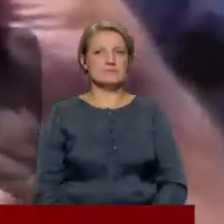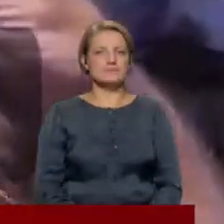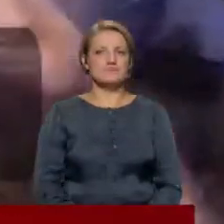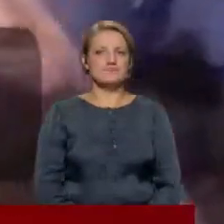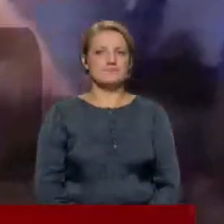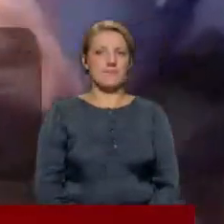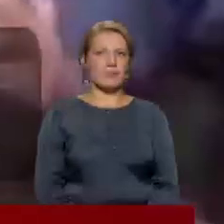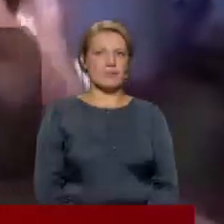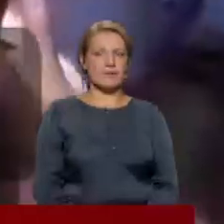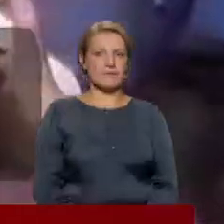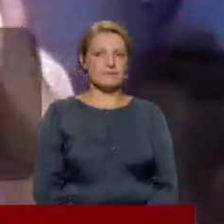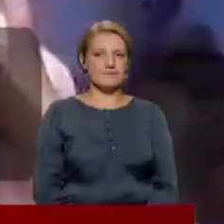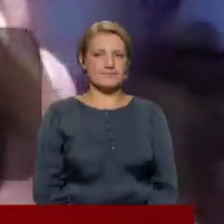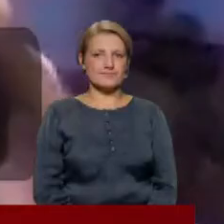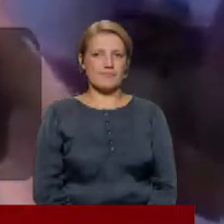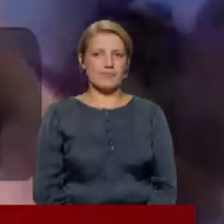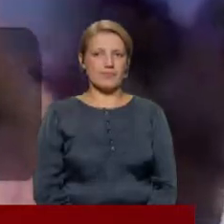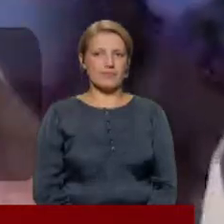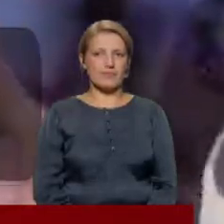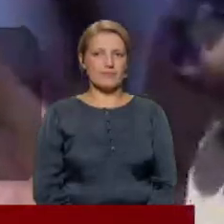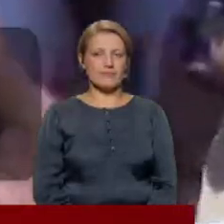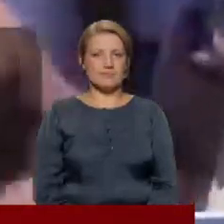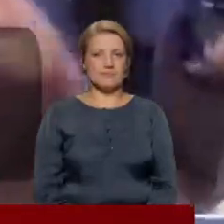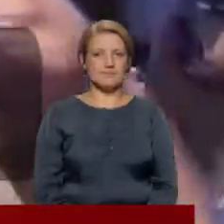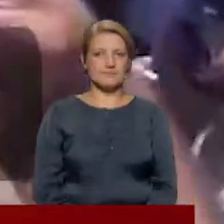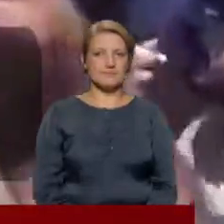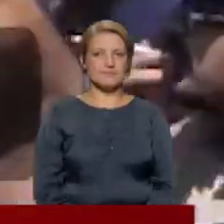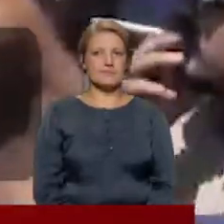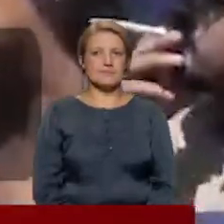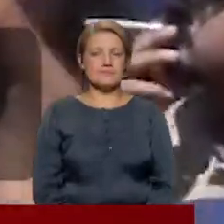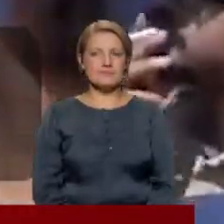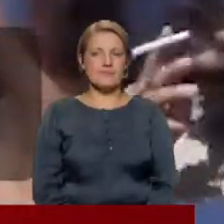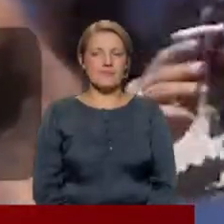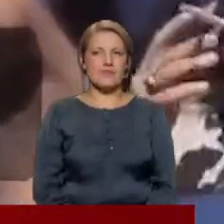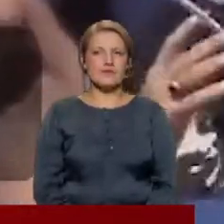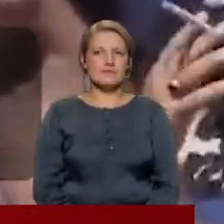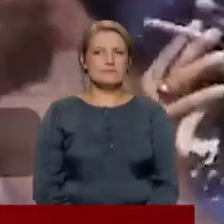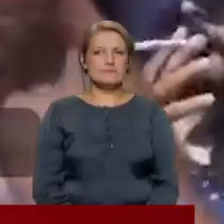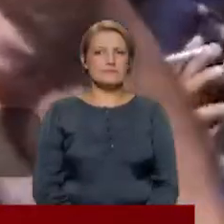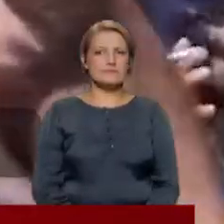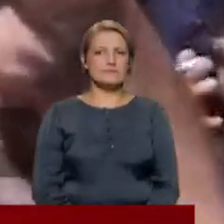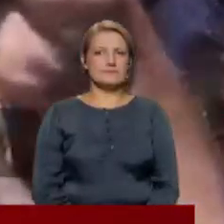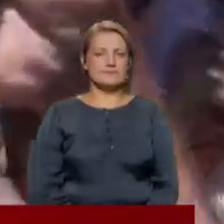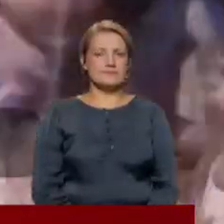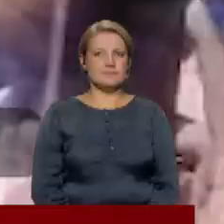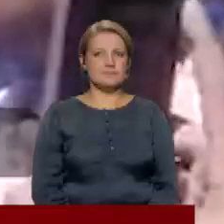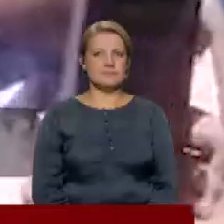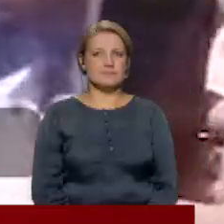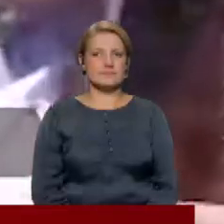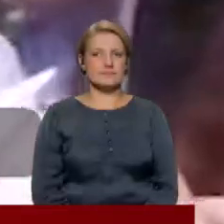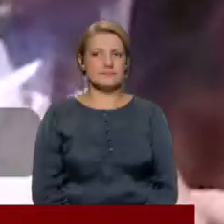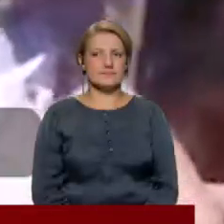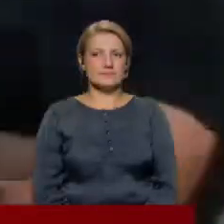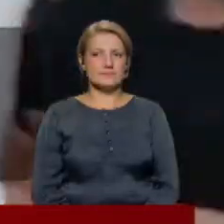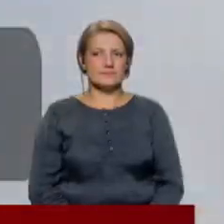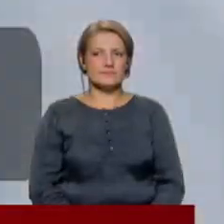kadar yaşadıklarımızdan ne öğrendik? Birlik olmazsa ve birliğimizi sonuna kadar korumazsa